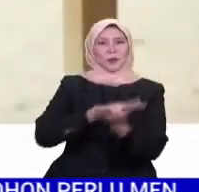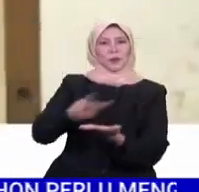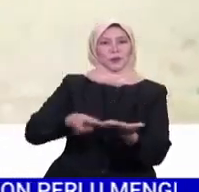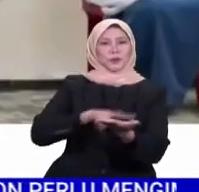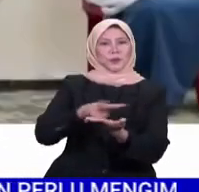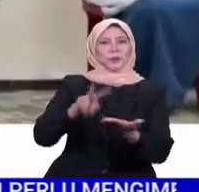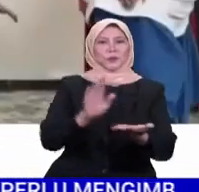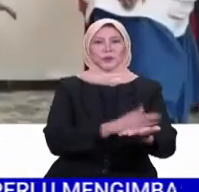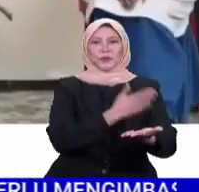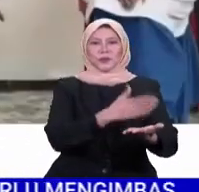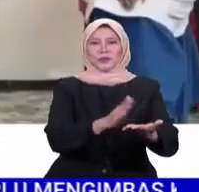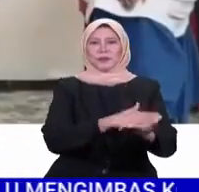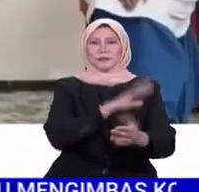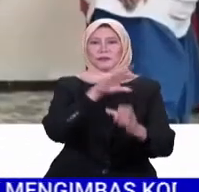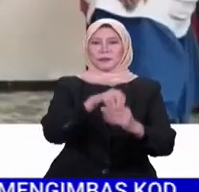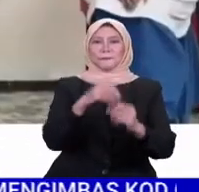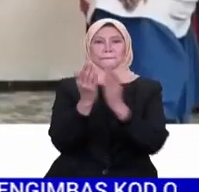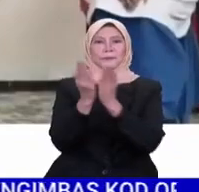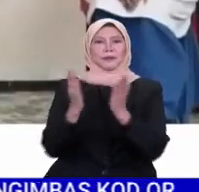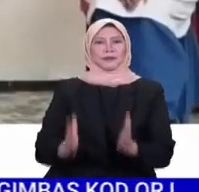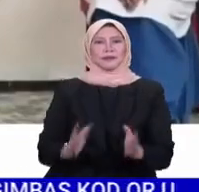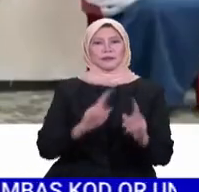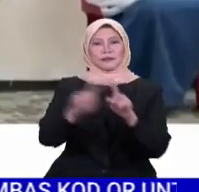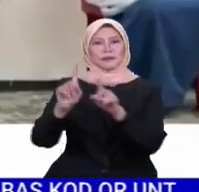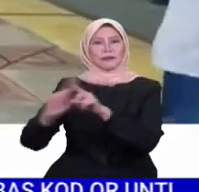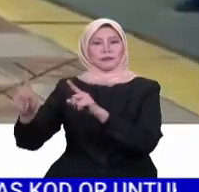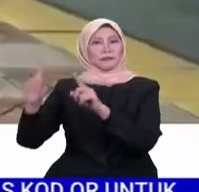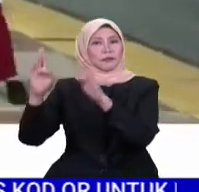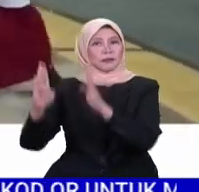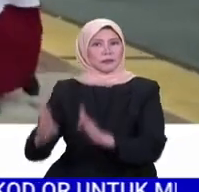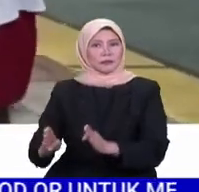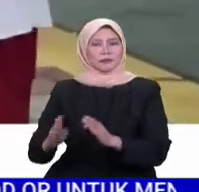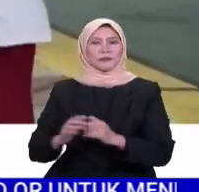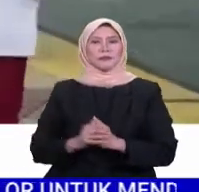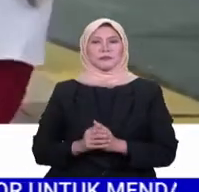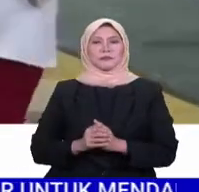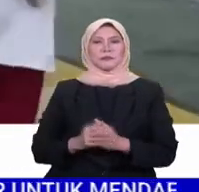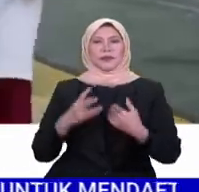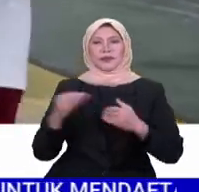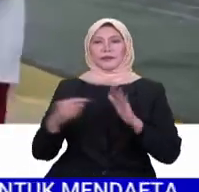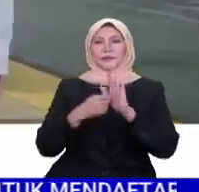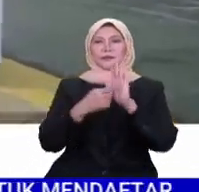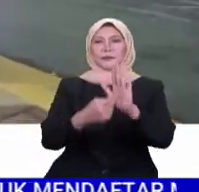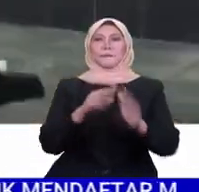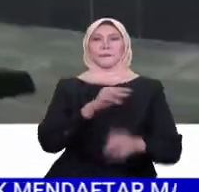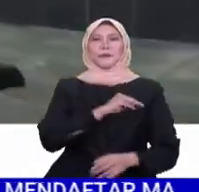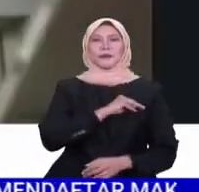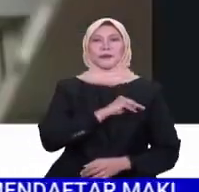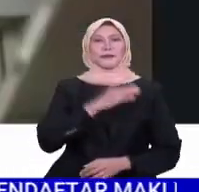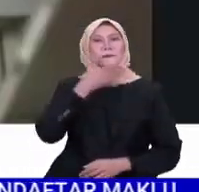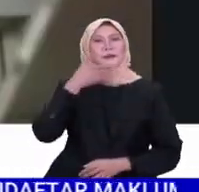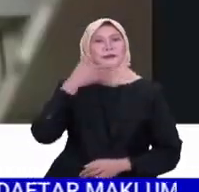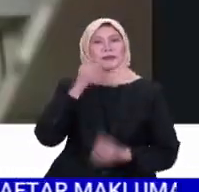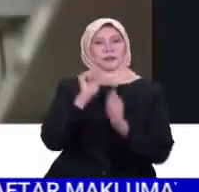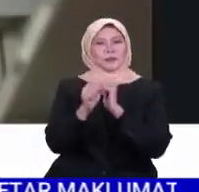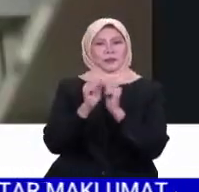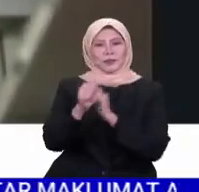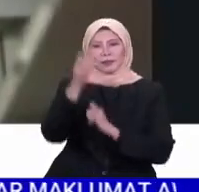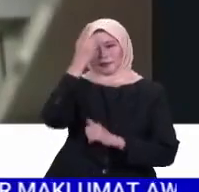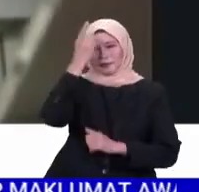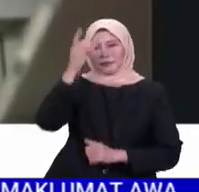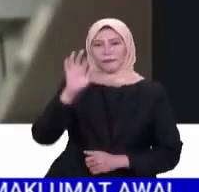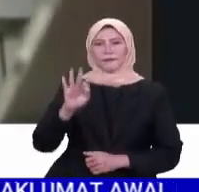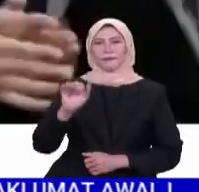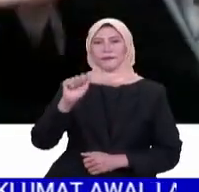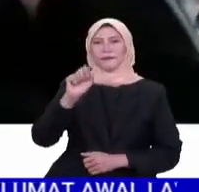musik berkenaan turut melibatkan pelajar daripada pelbagai bangsa selain penampilan istimewa menteri beli Ren suka anak Datuk Sri